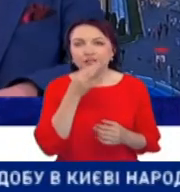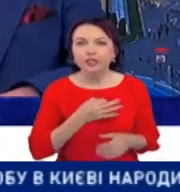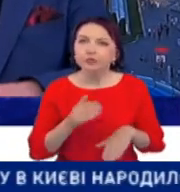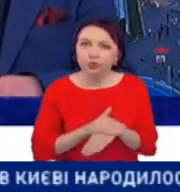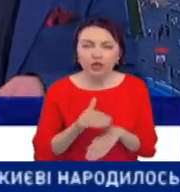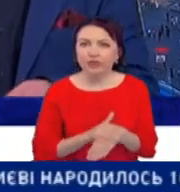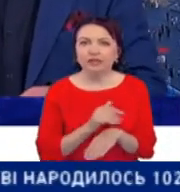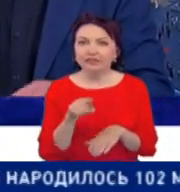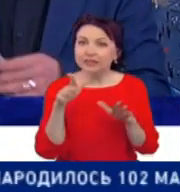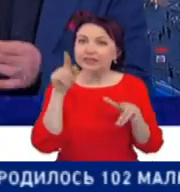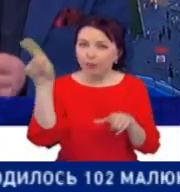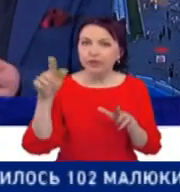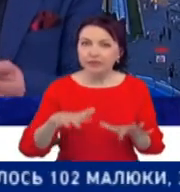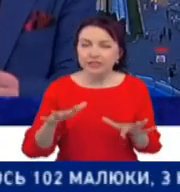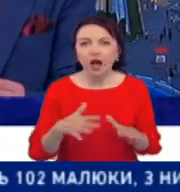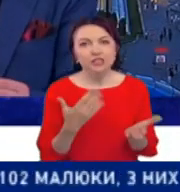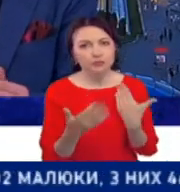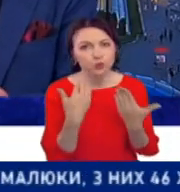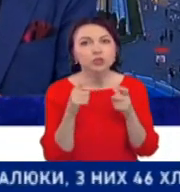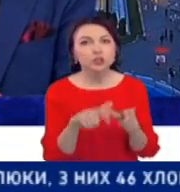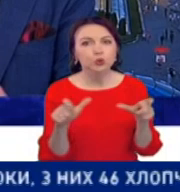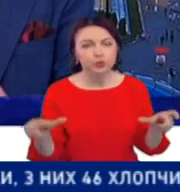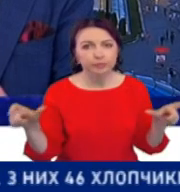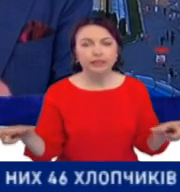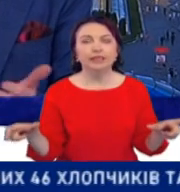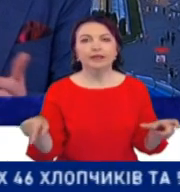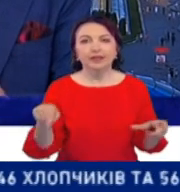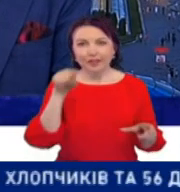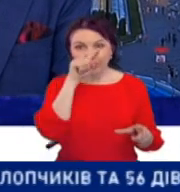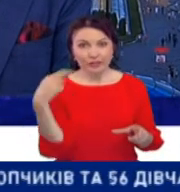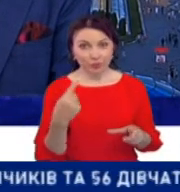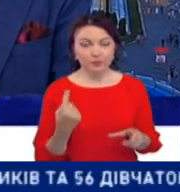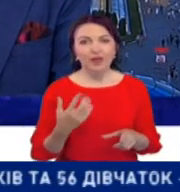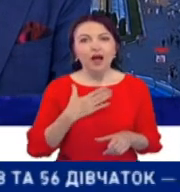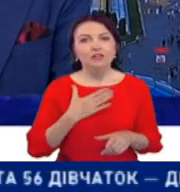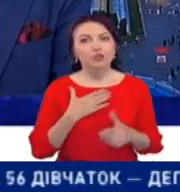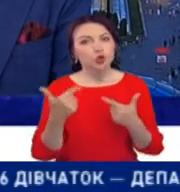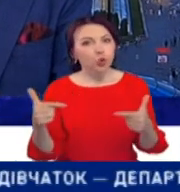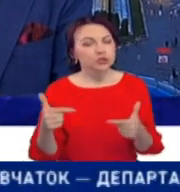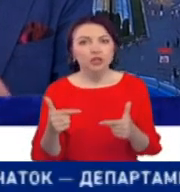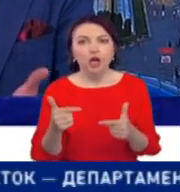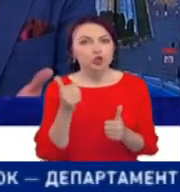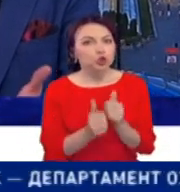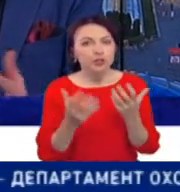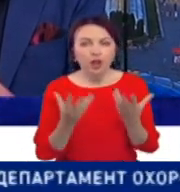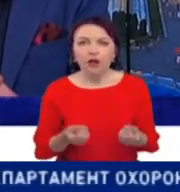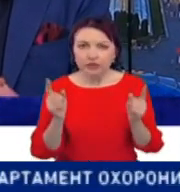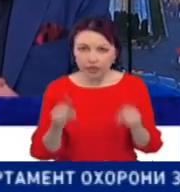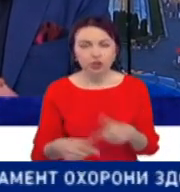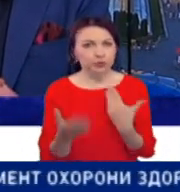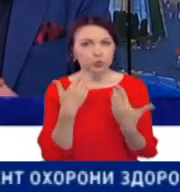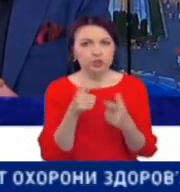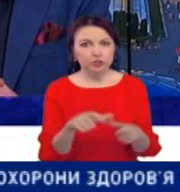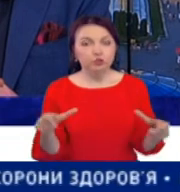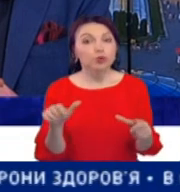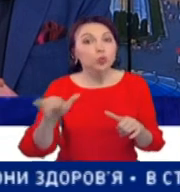от ви там на місцях, ви спілкуєтесь так само з людьми, наші гості в студії так само щодня спілкуються з людьми, бо в них просто